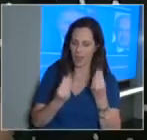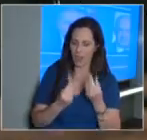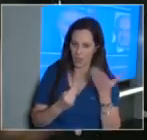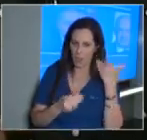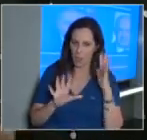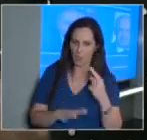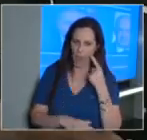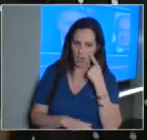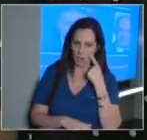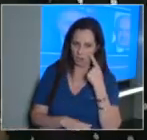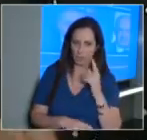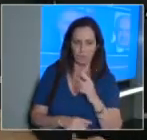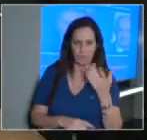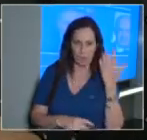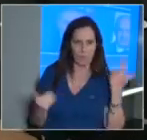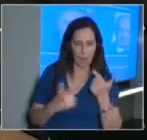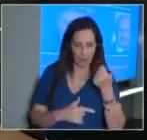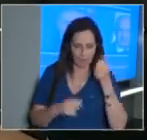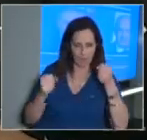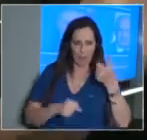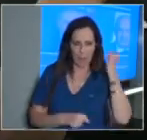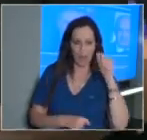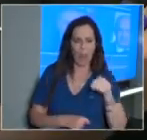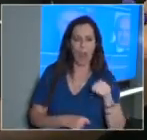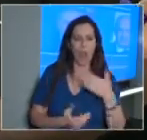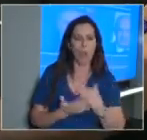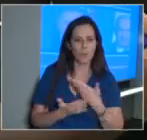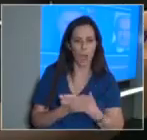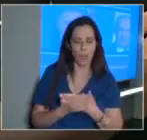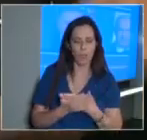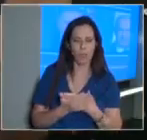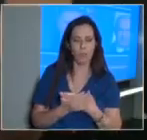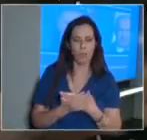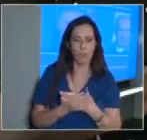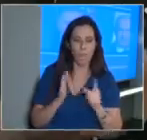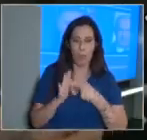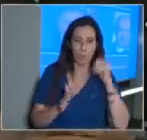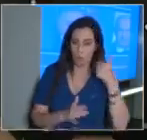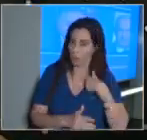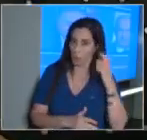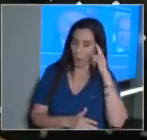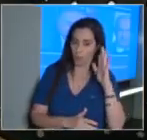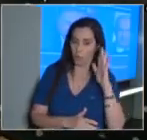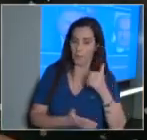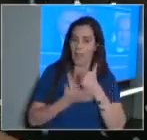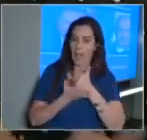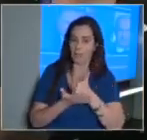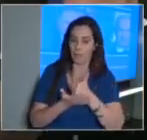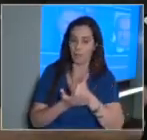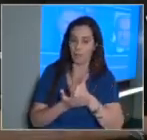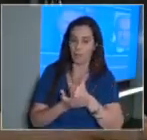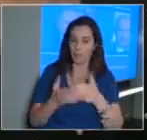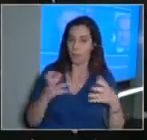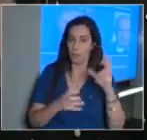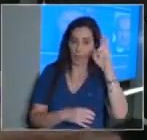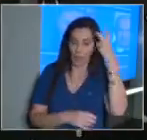שהיה מאוד מרשים ויוצא דופן באירוע, בהפגנה אתמול, היה העובדה שלראשונה, אני חושבת, נציג של